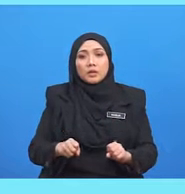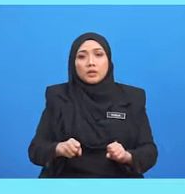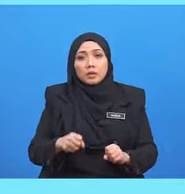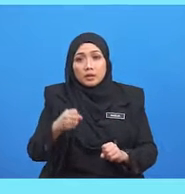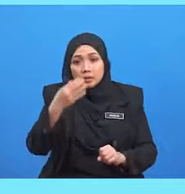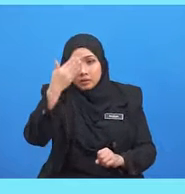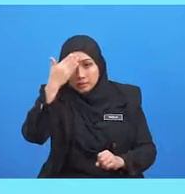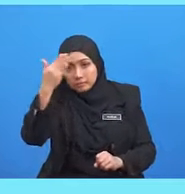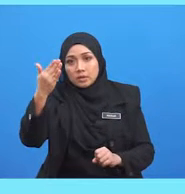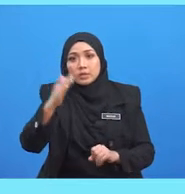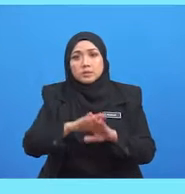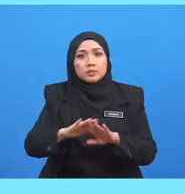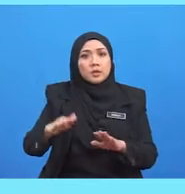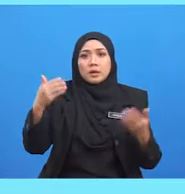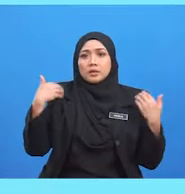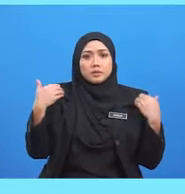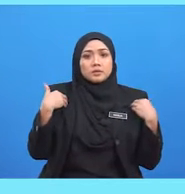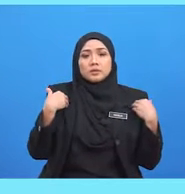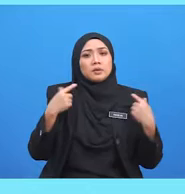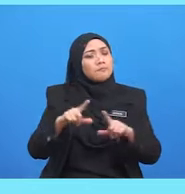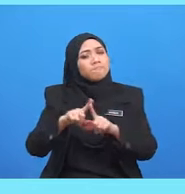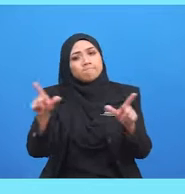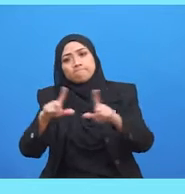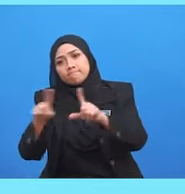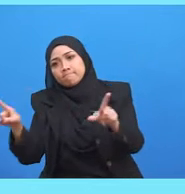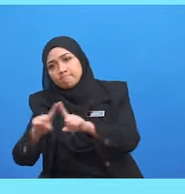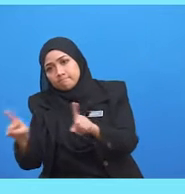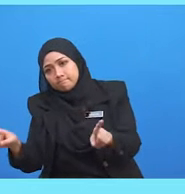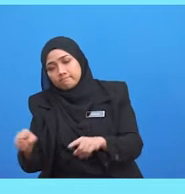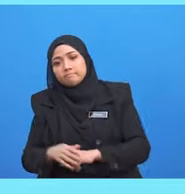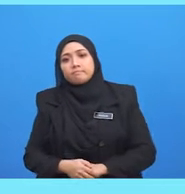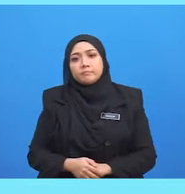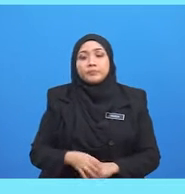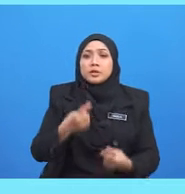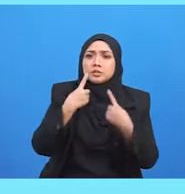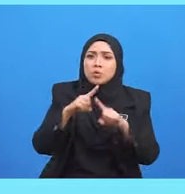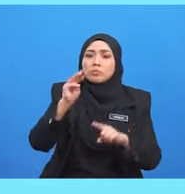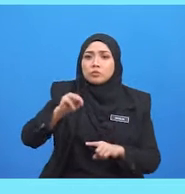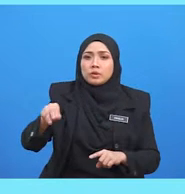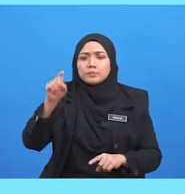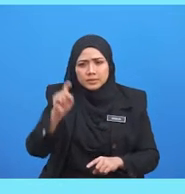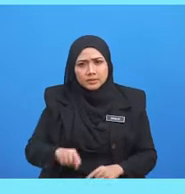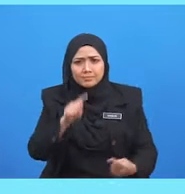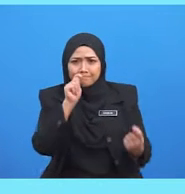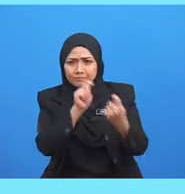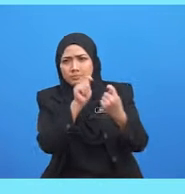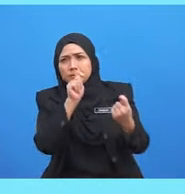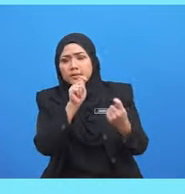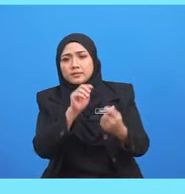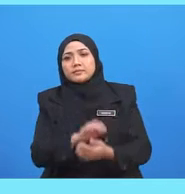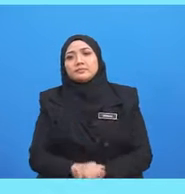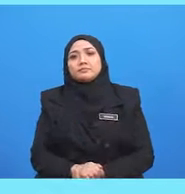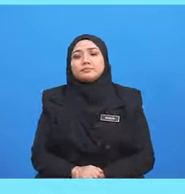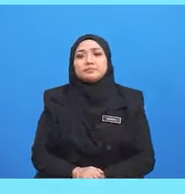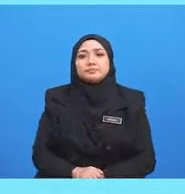baginya. Jawapan untuk soalan pengertian, jawapan murid mesti tepat seperti mana fakta